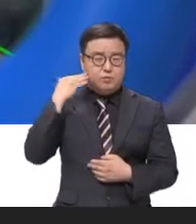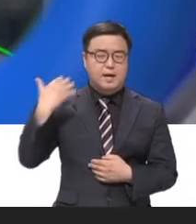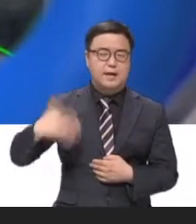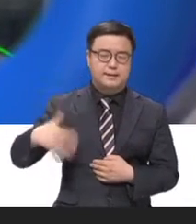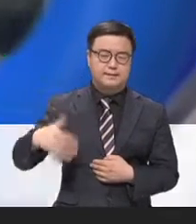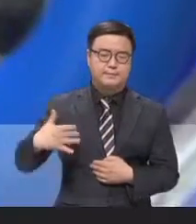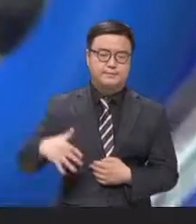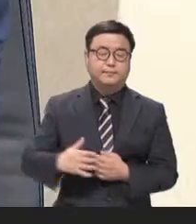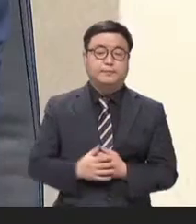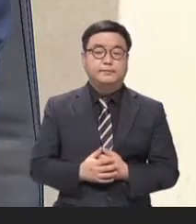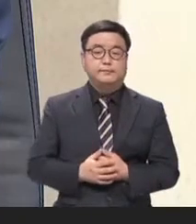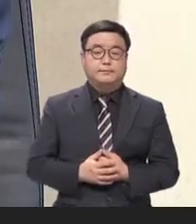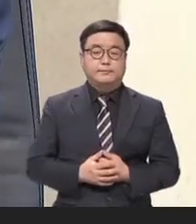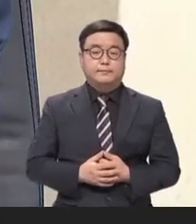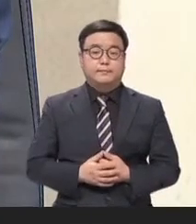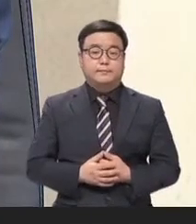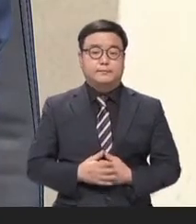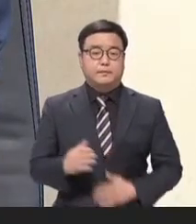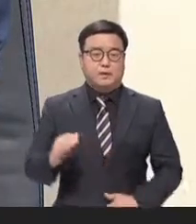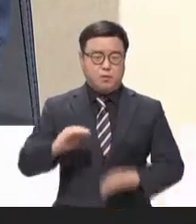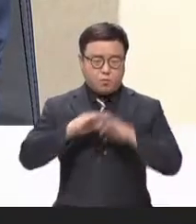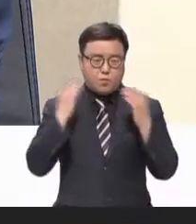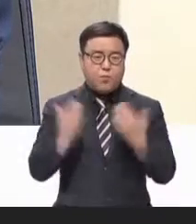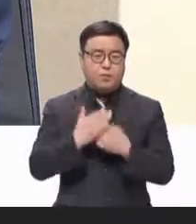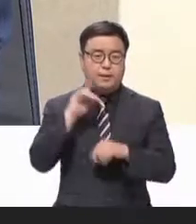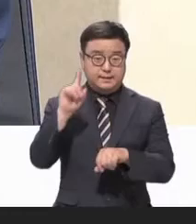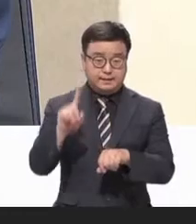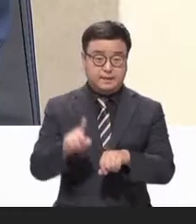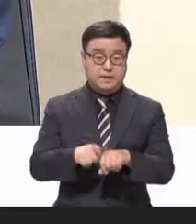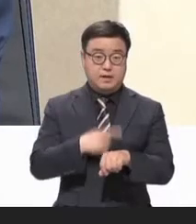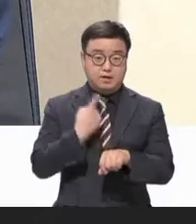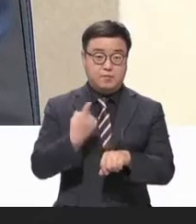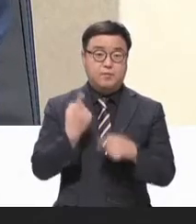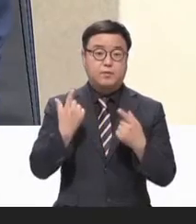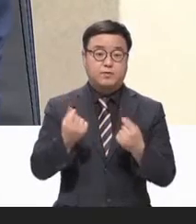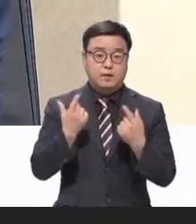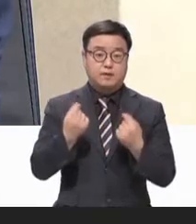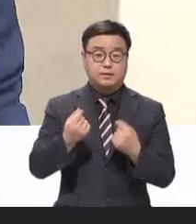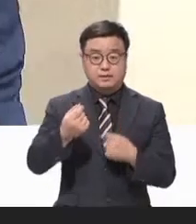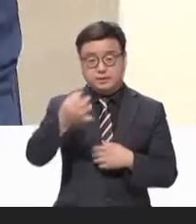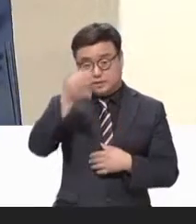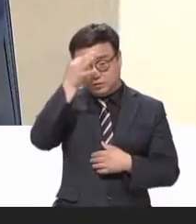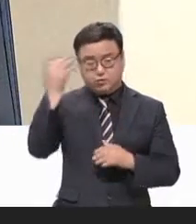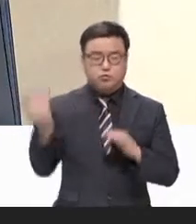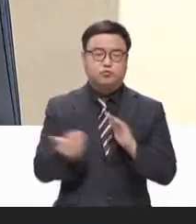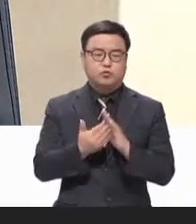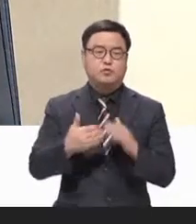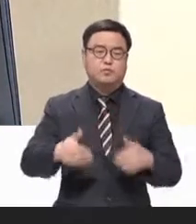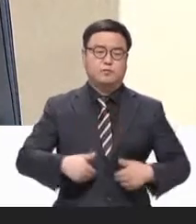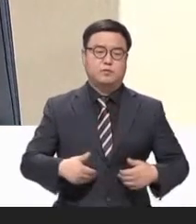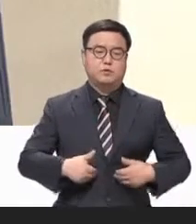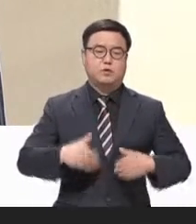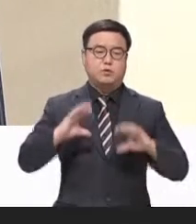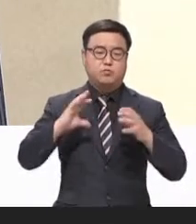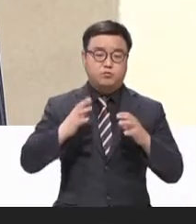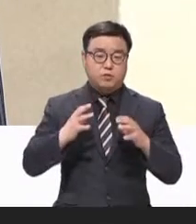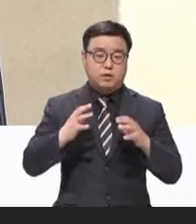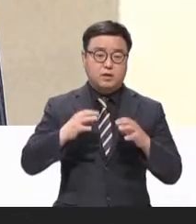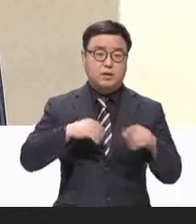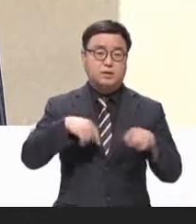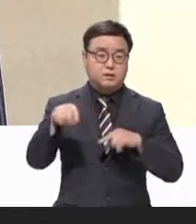걸음마 수준입니다. 완전히 무공해로 갈 수 있는 기술이 궁극적으로는 가겠죠. 국가가 그런